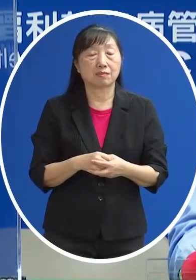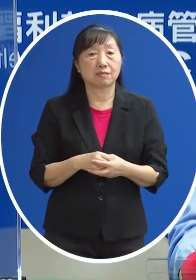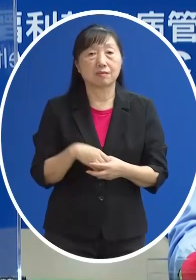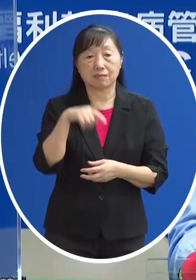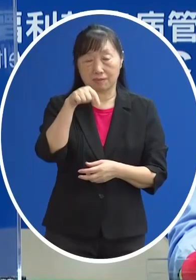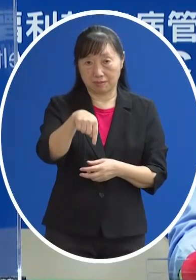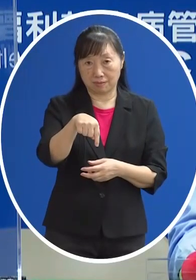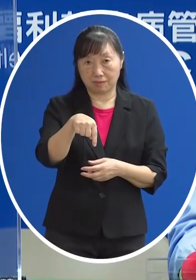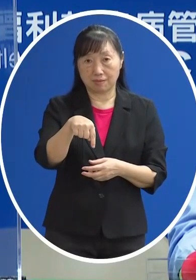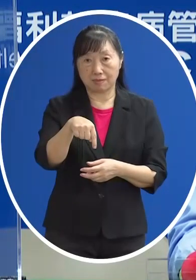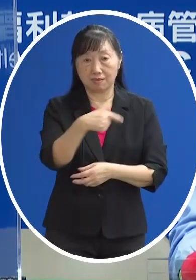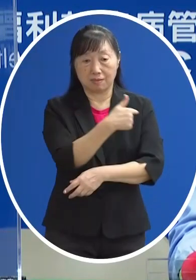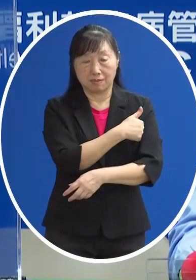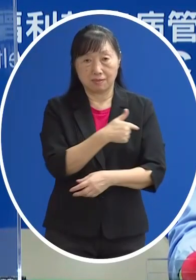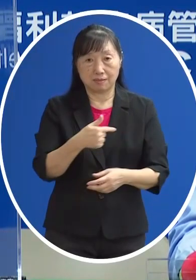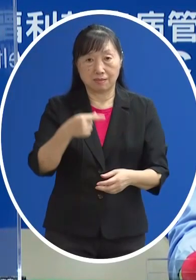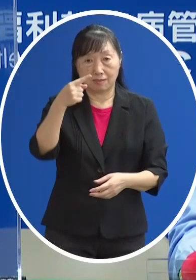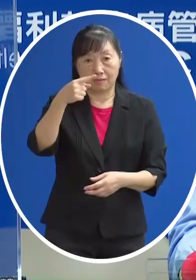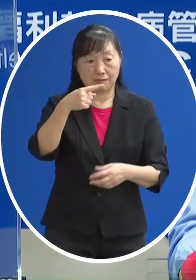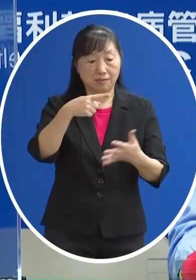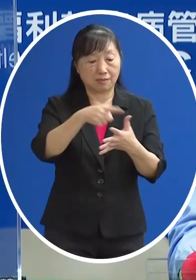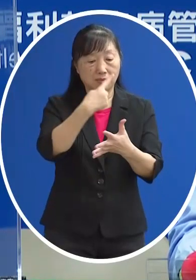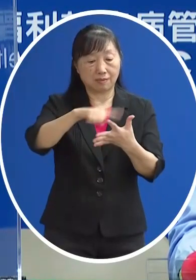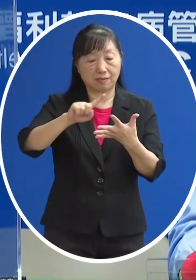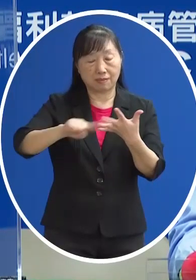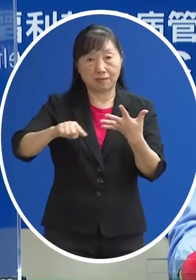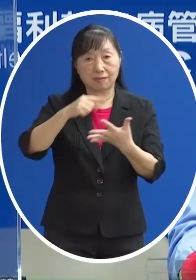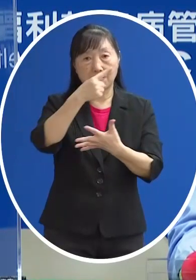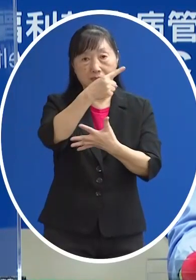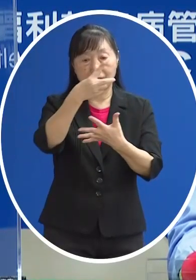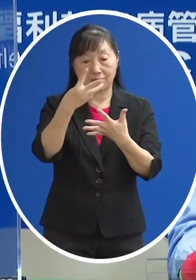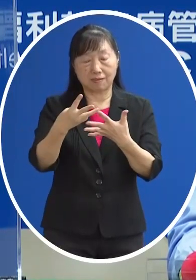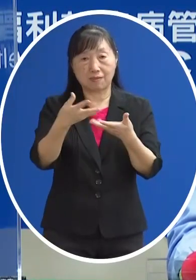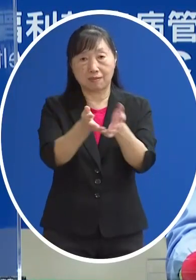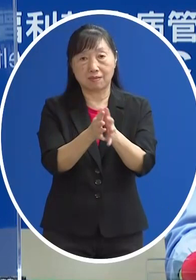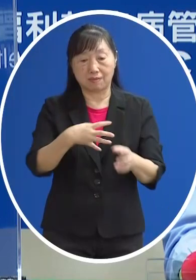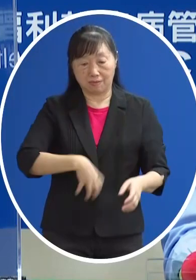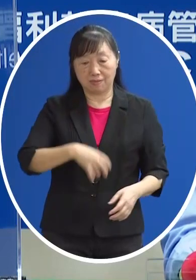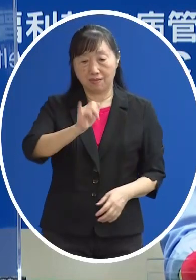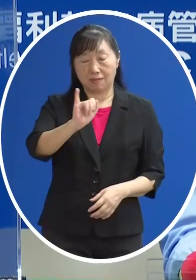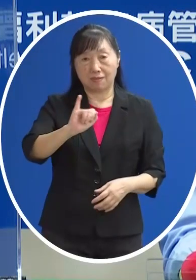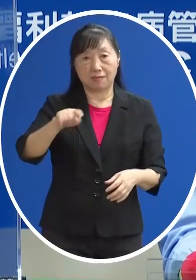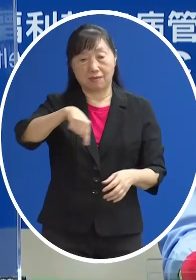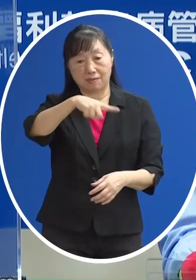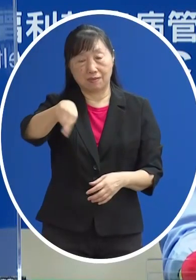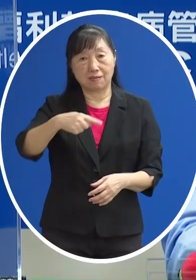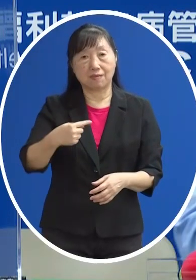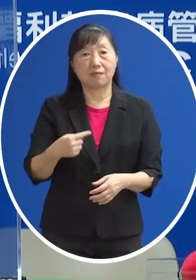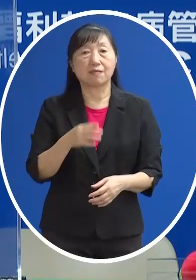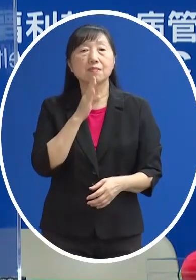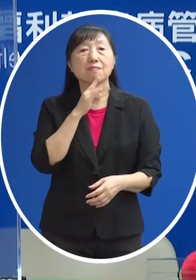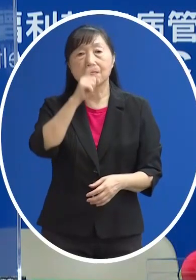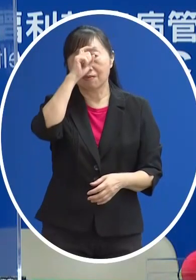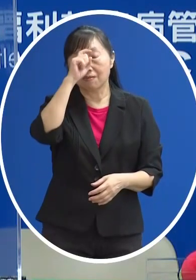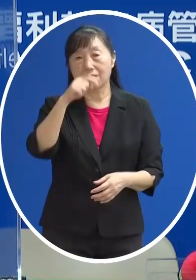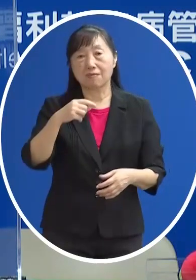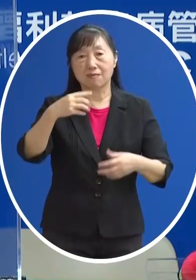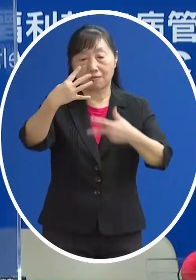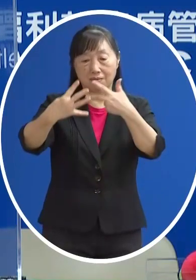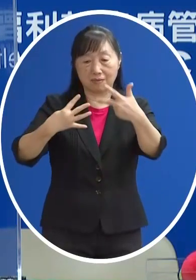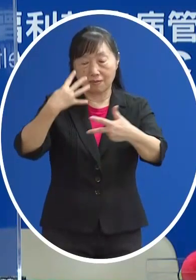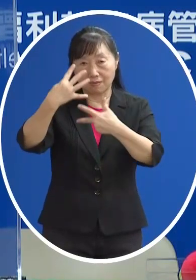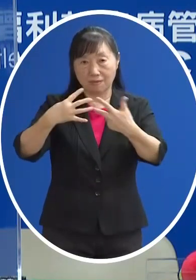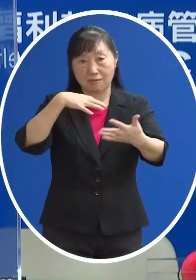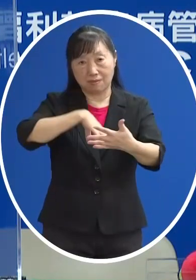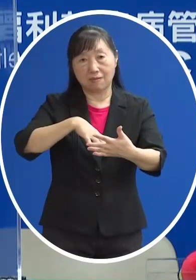上我们在打1、2、3类，然后加上孕妇哈的第二剂，这是我们希望他在4周里面